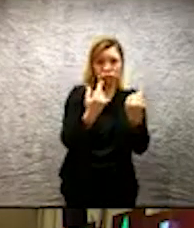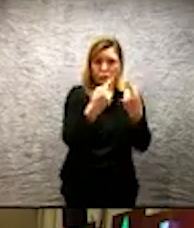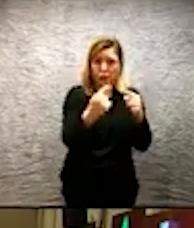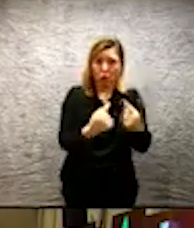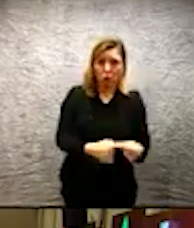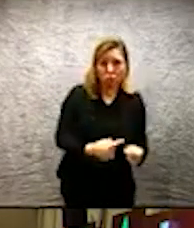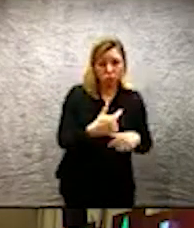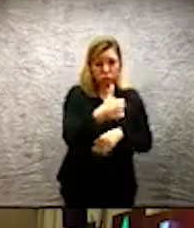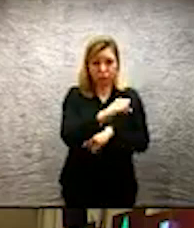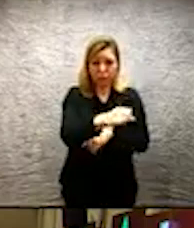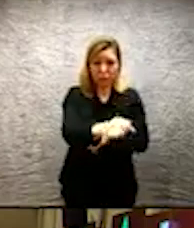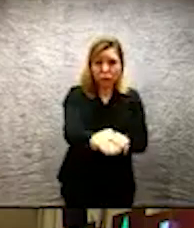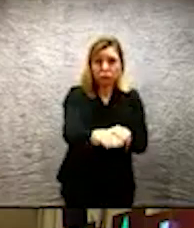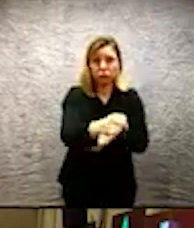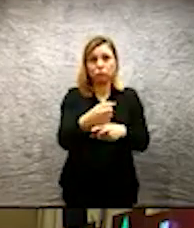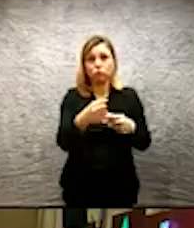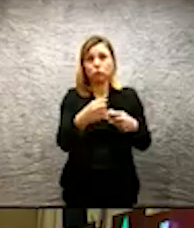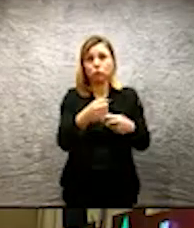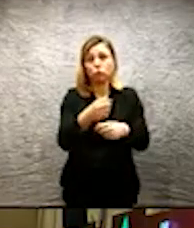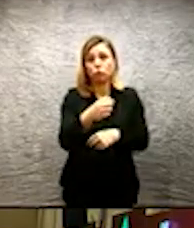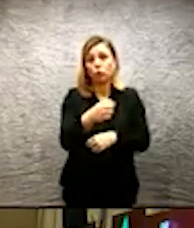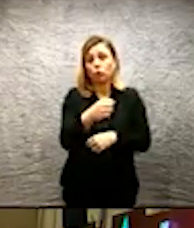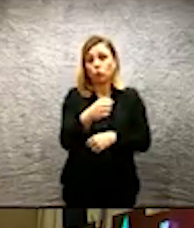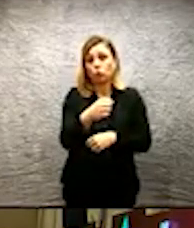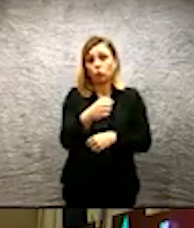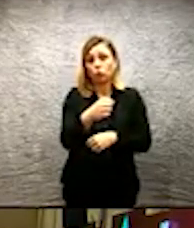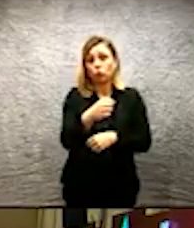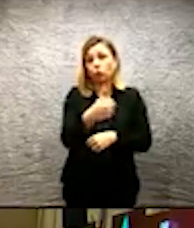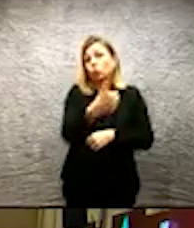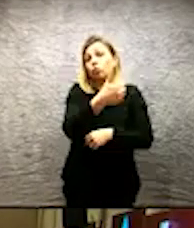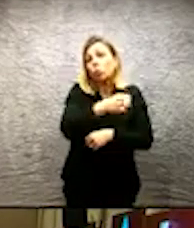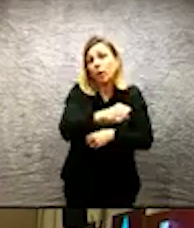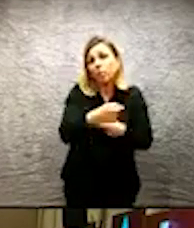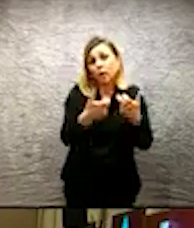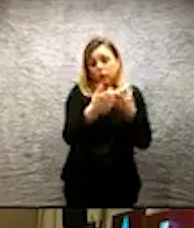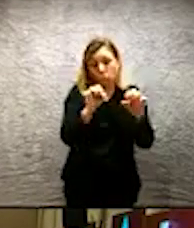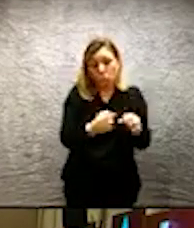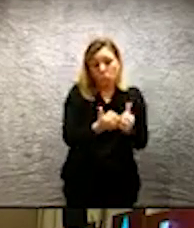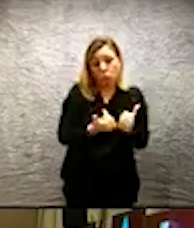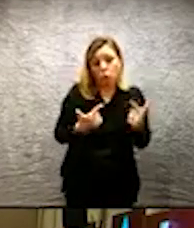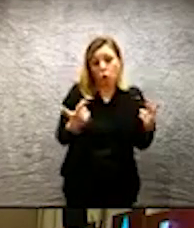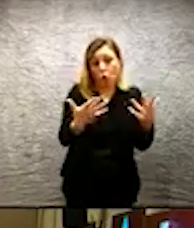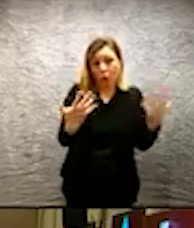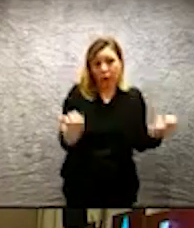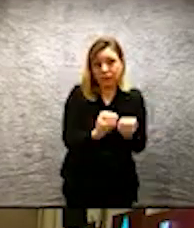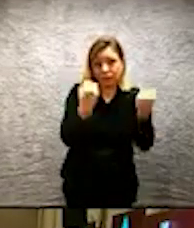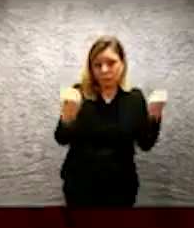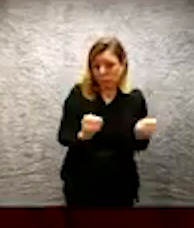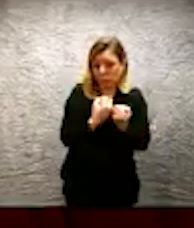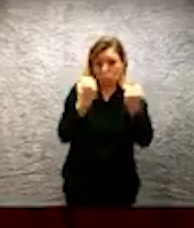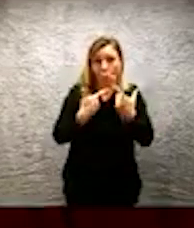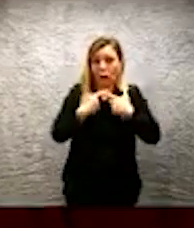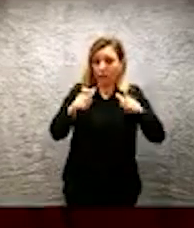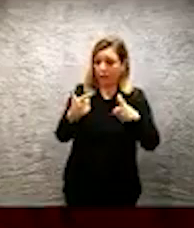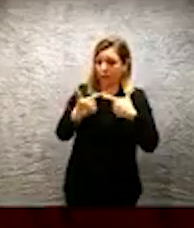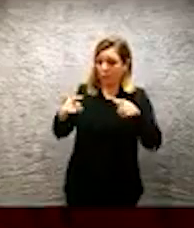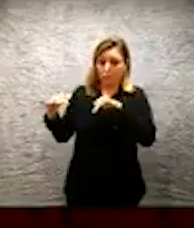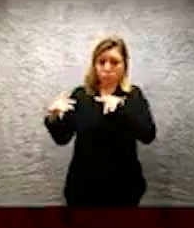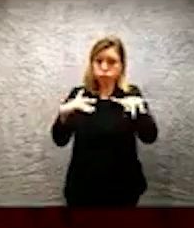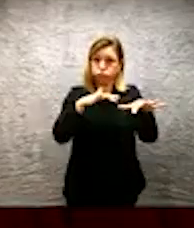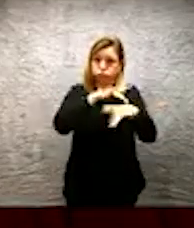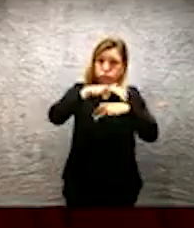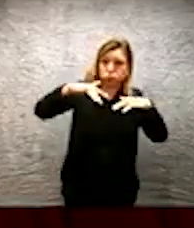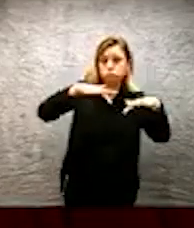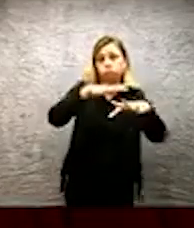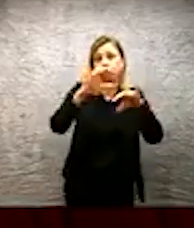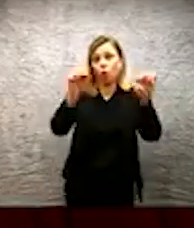l'autre. Une semaine A pourra proposer plusieurs activités en accès libre aux jeunes. En parallèle aussi,